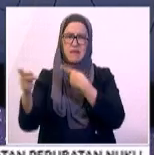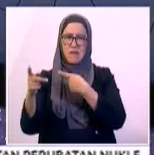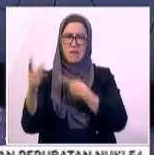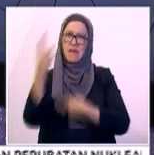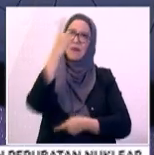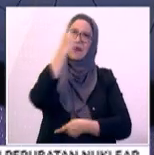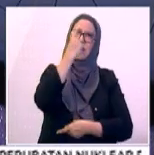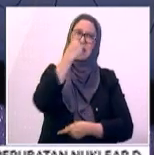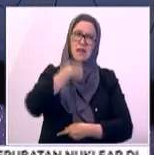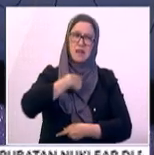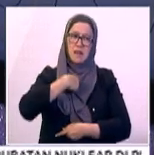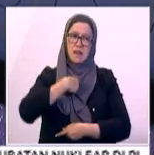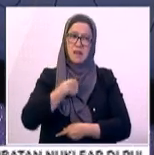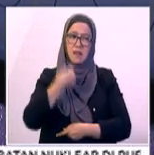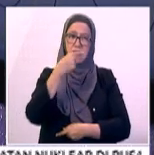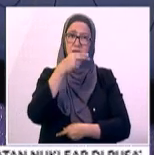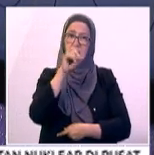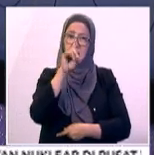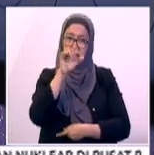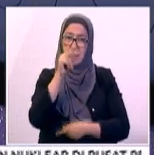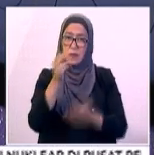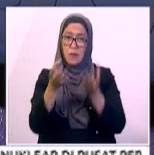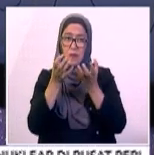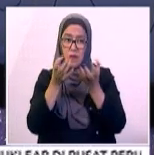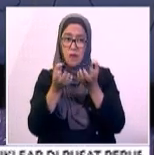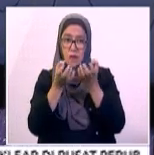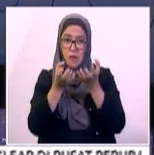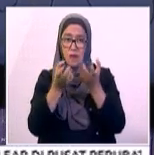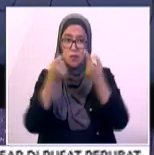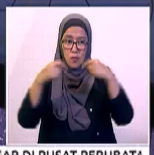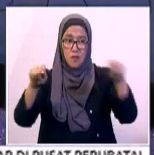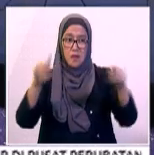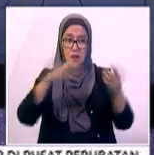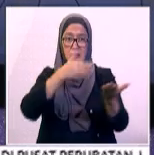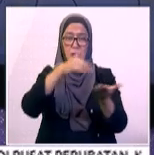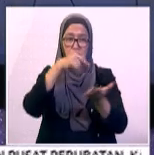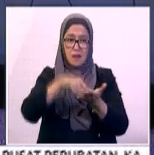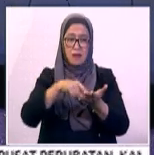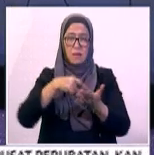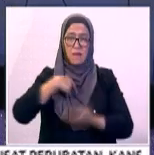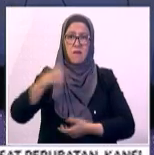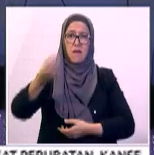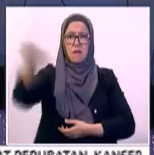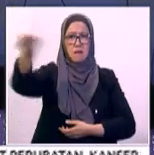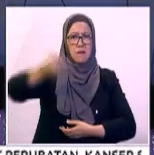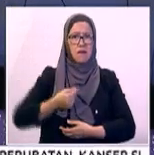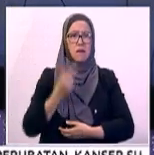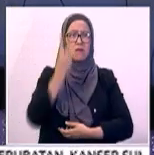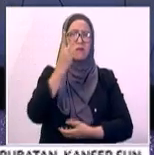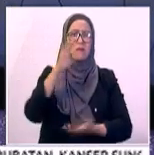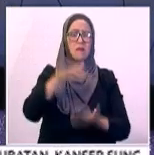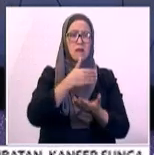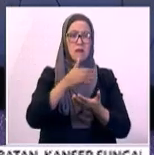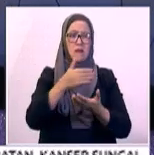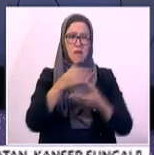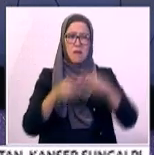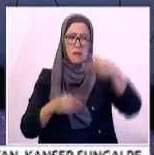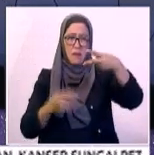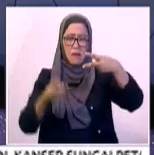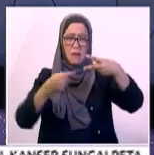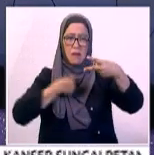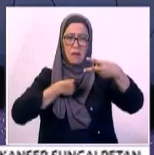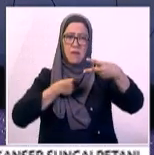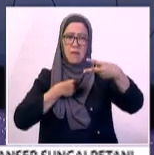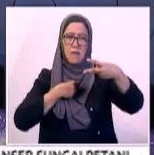ni tak? Dia ada dua lagu nak bagi. Dia bagi tajuk pertama lagu dah hancur dan lagu yang terakhir.